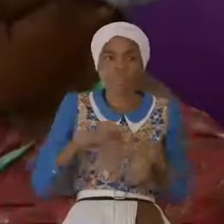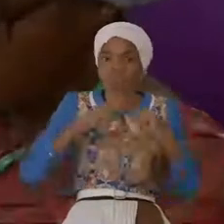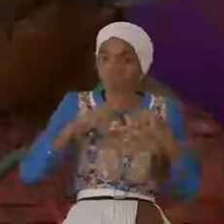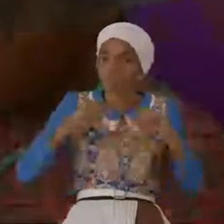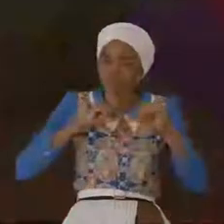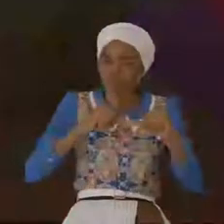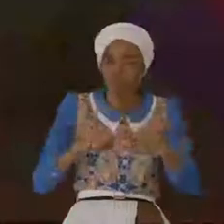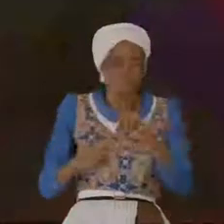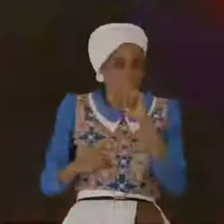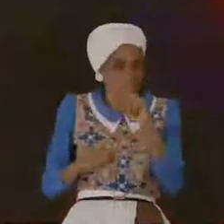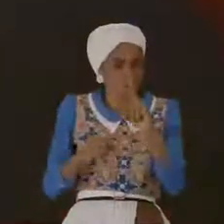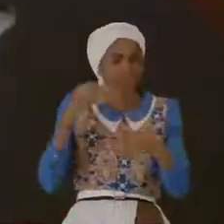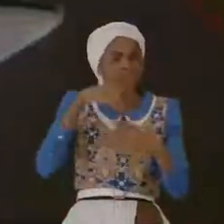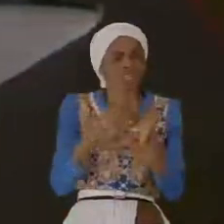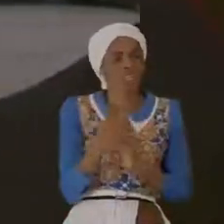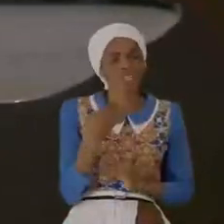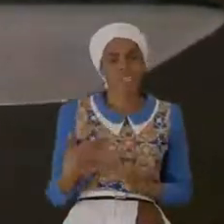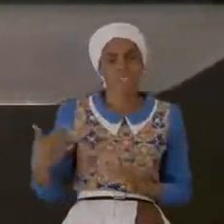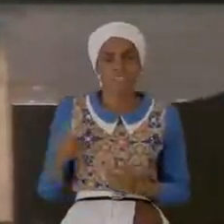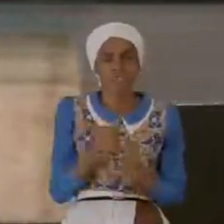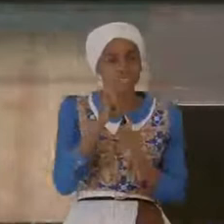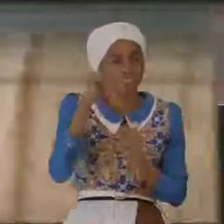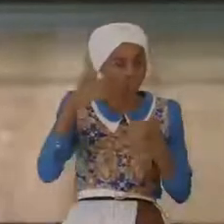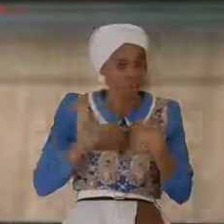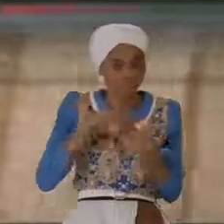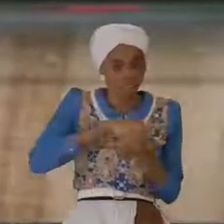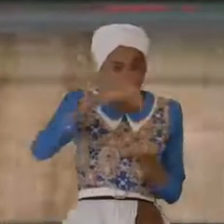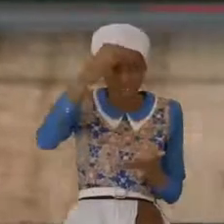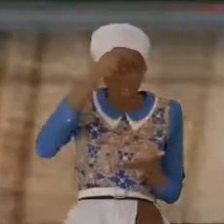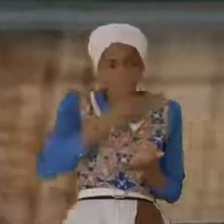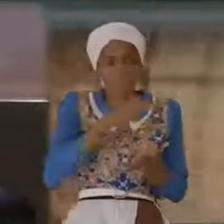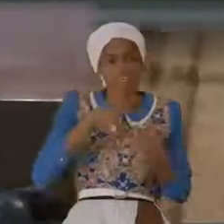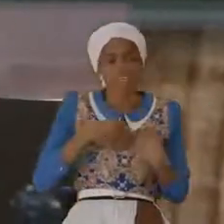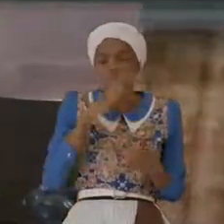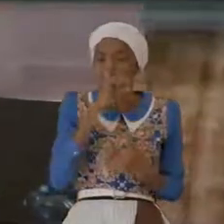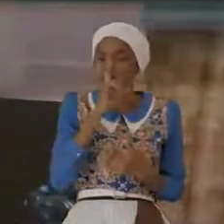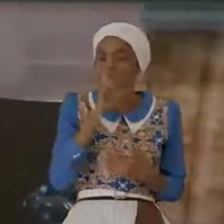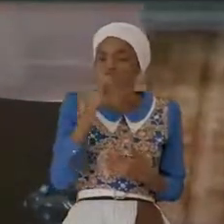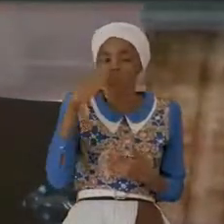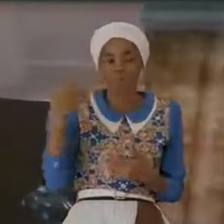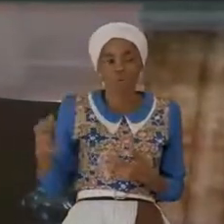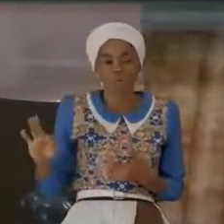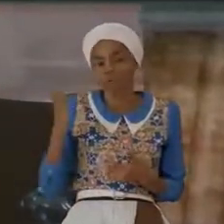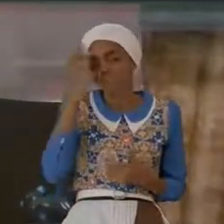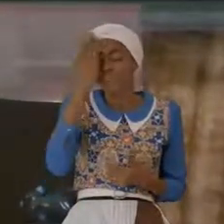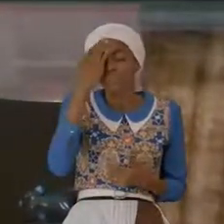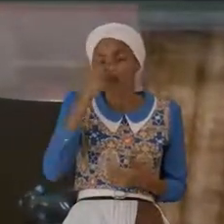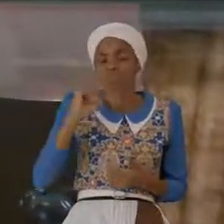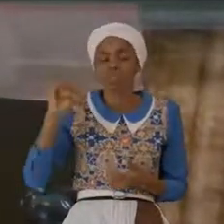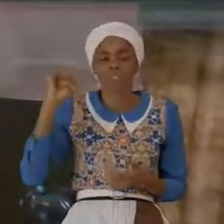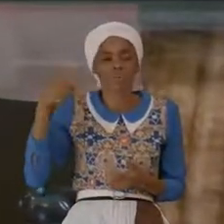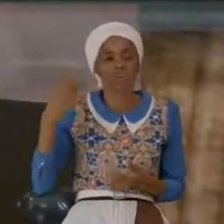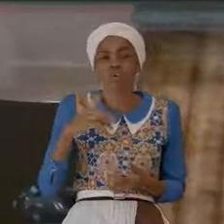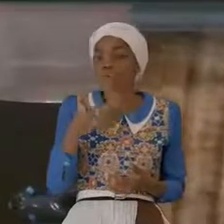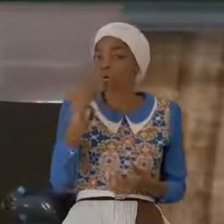dit ici que toi, demeure dans les choses que tu as apprises et reconnu